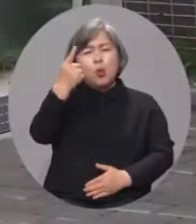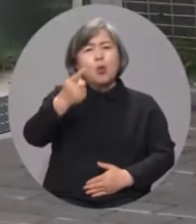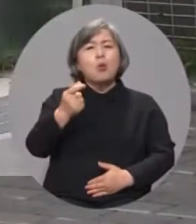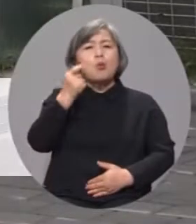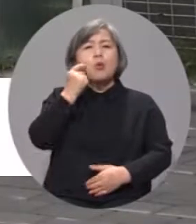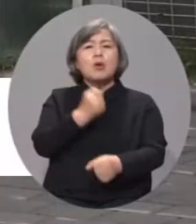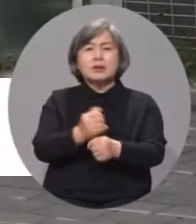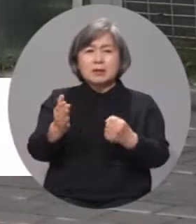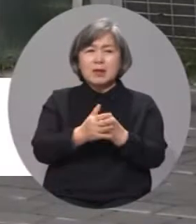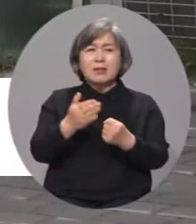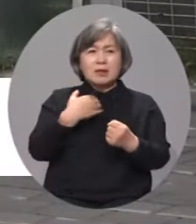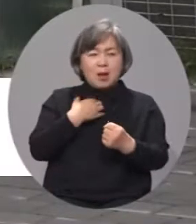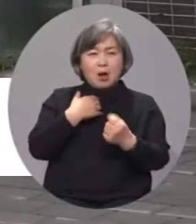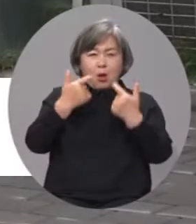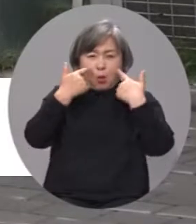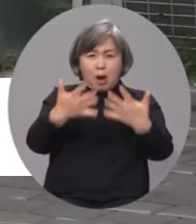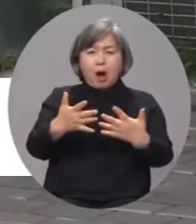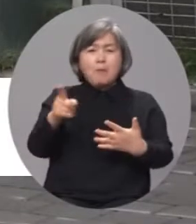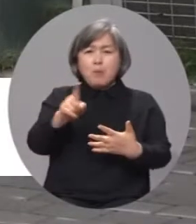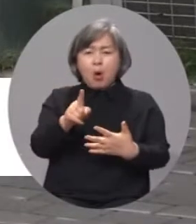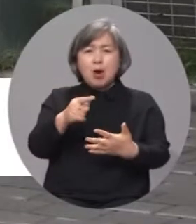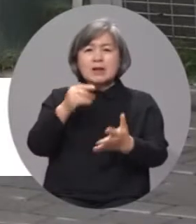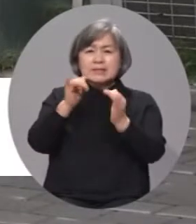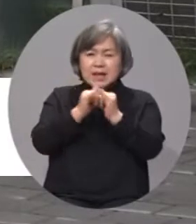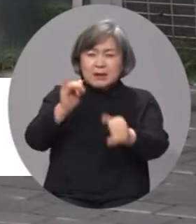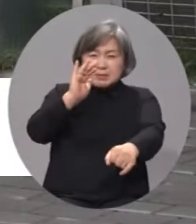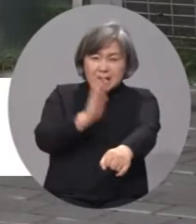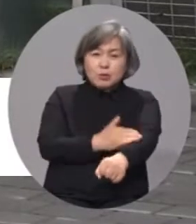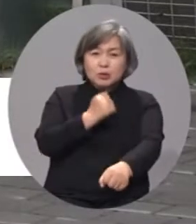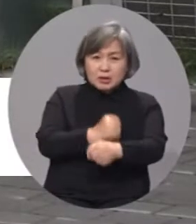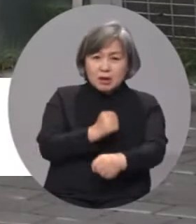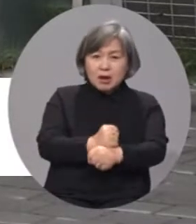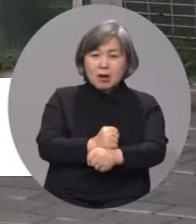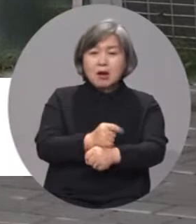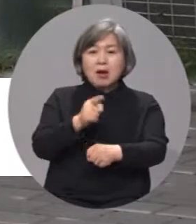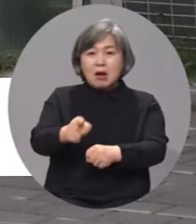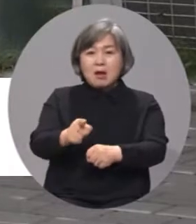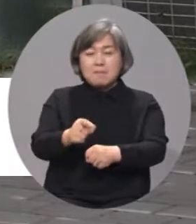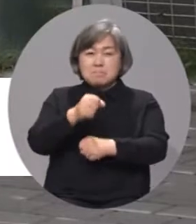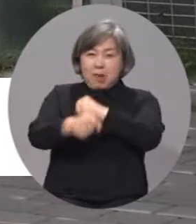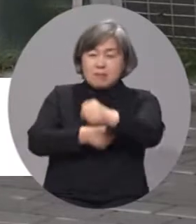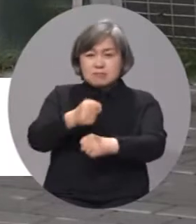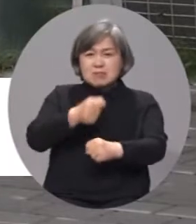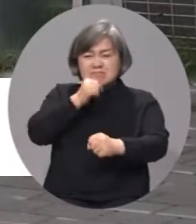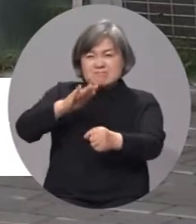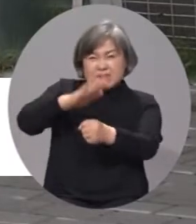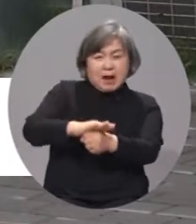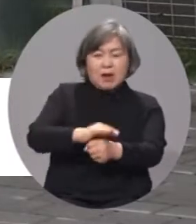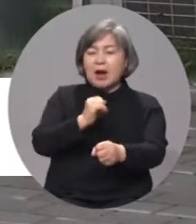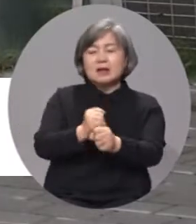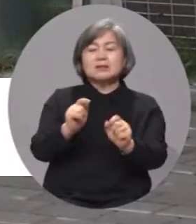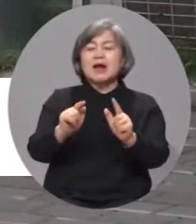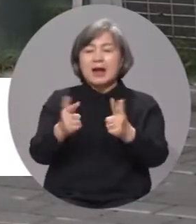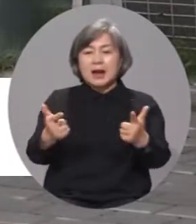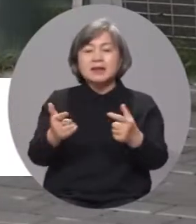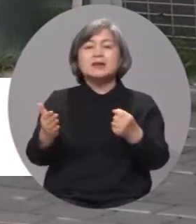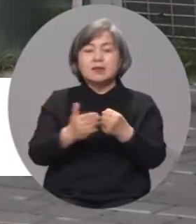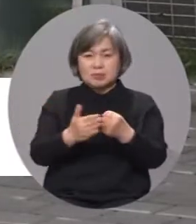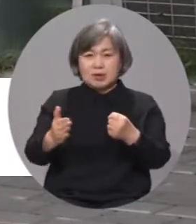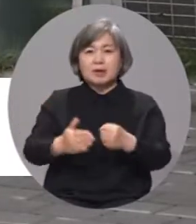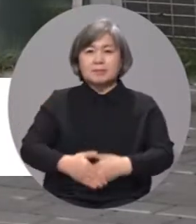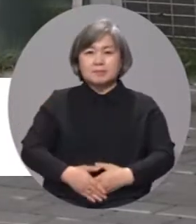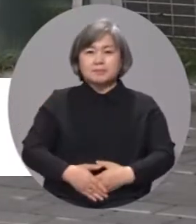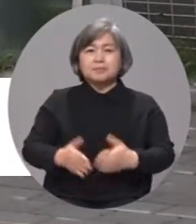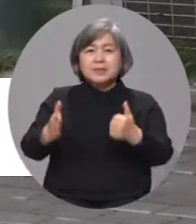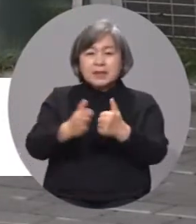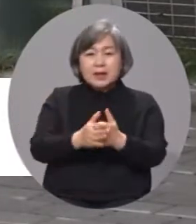원인이 없기 때문에 제가 이 자리에서 뭐 인재다 아니다 이걸 할 수는 없잖아요. 누가 뭐 인위적으로 그 하수관을 막고 그러지는